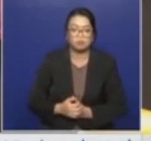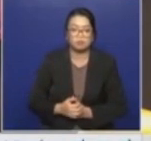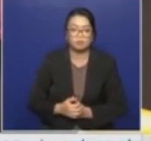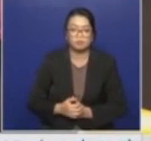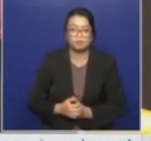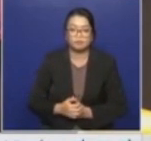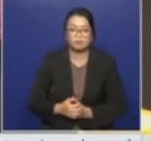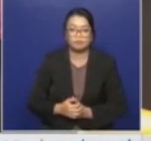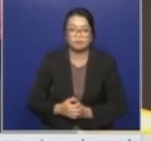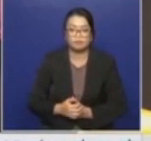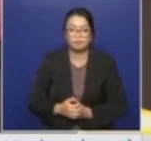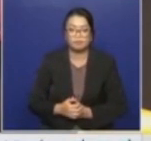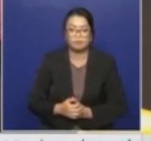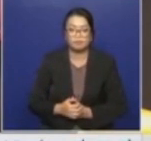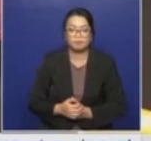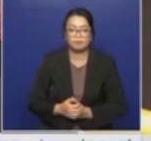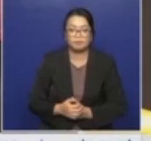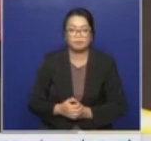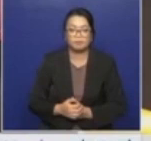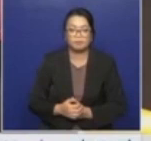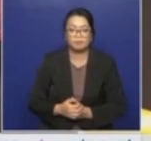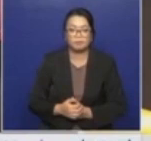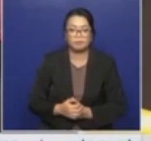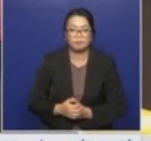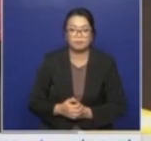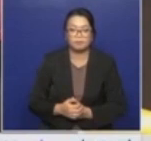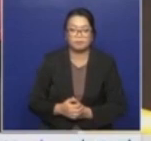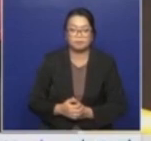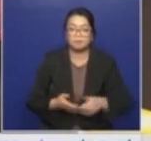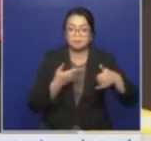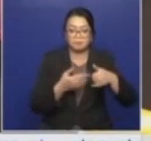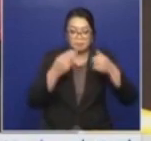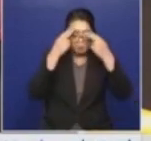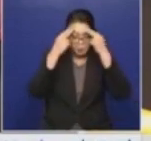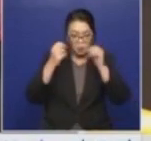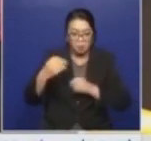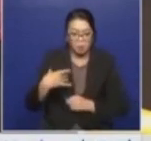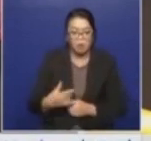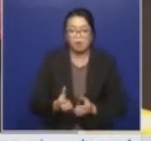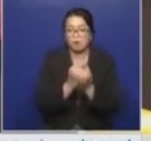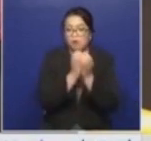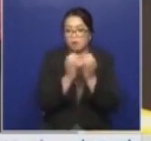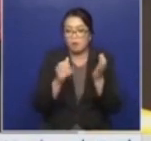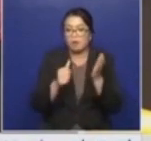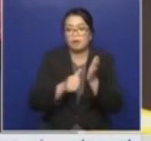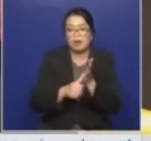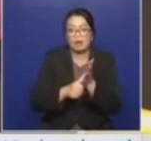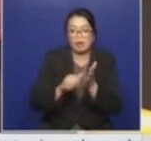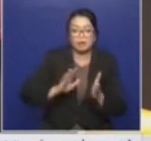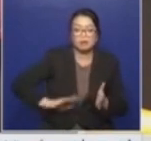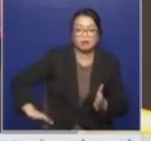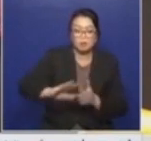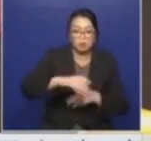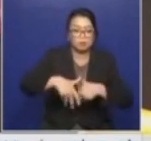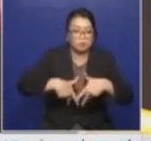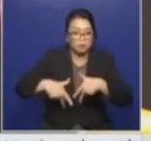ออกมาบอกสำทับอย่างเต็มความภาคภูมิว่าการแก้ไขรัฐ